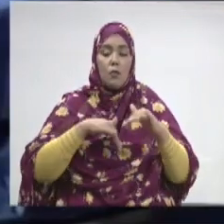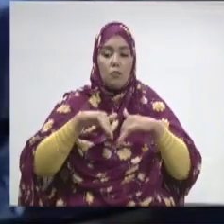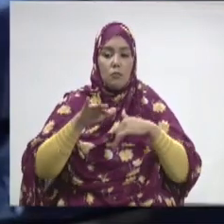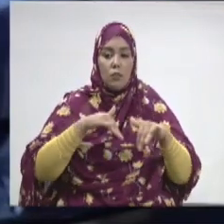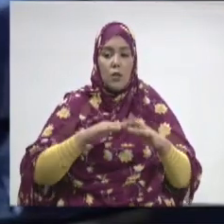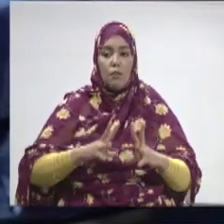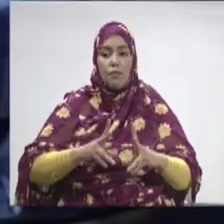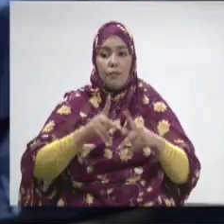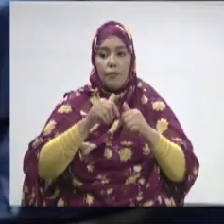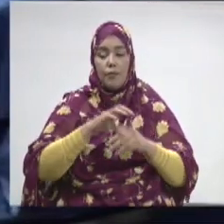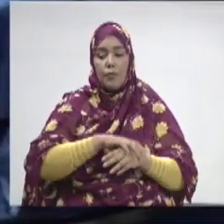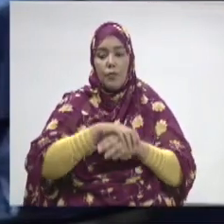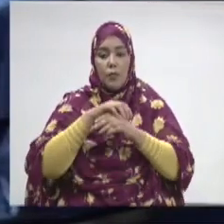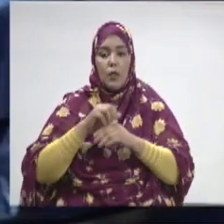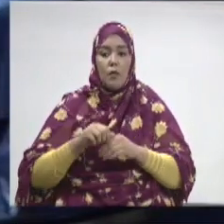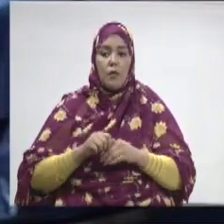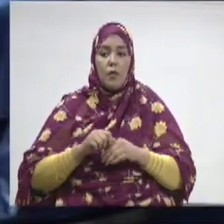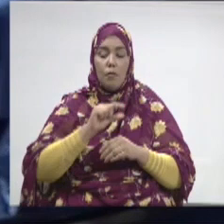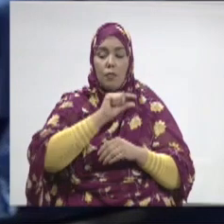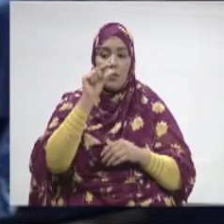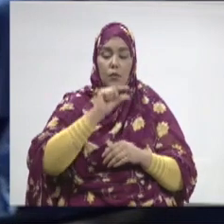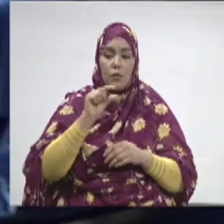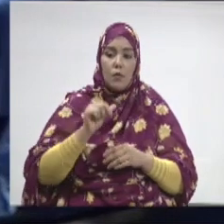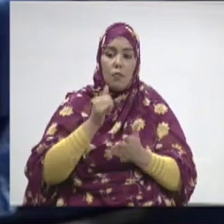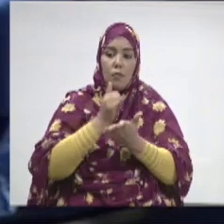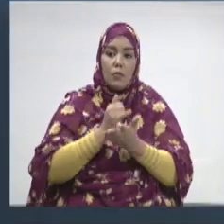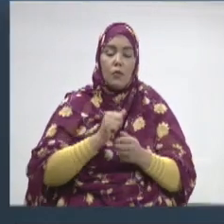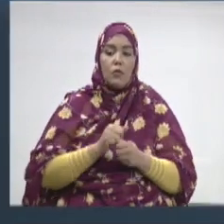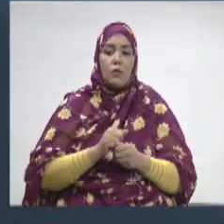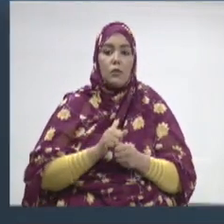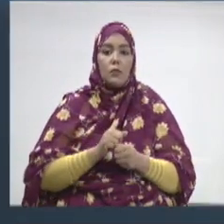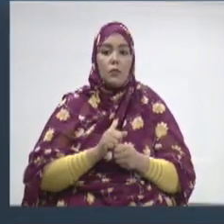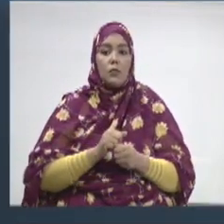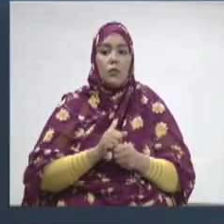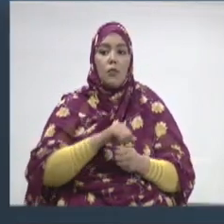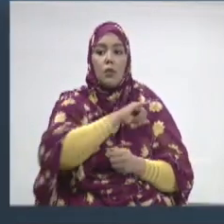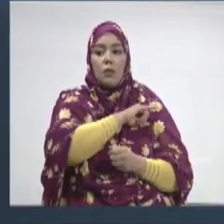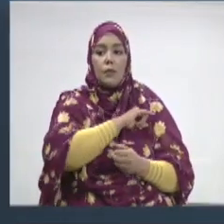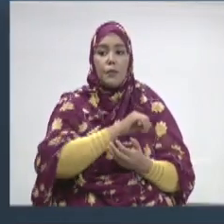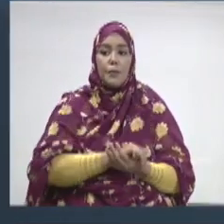وتطويرها خاصة في المجالات الموكلة لقطاع الدفاع الوطني.